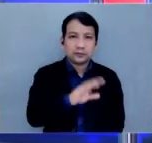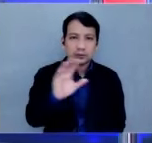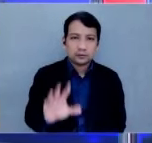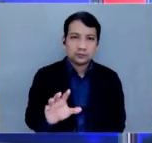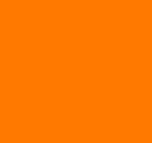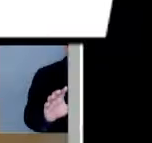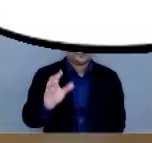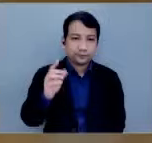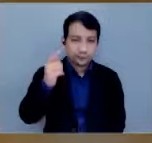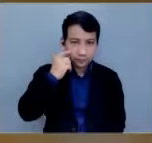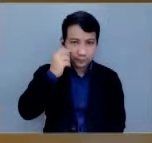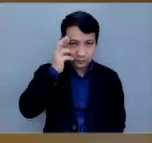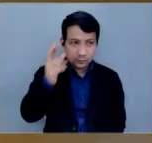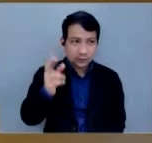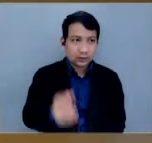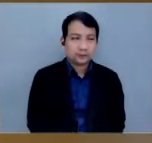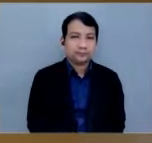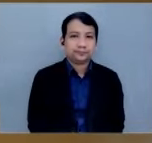Gio Robles.